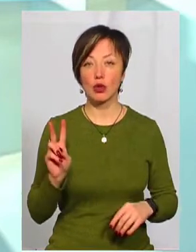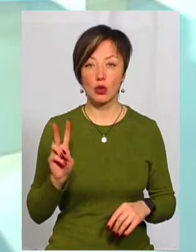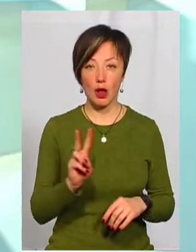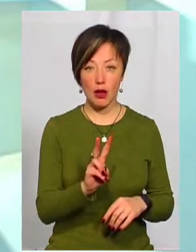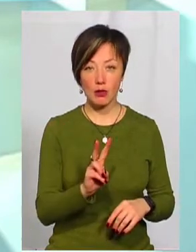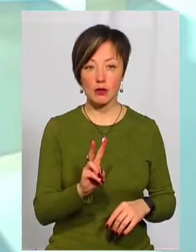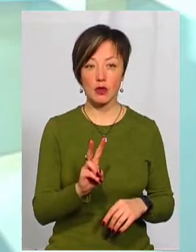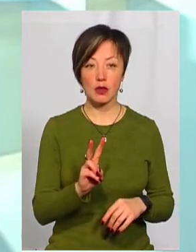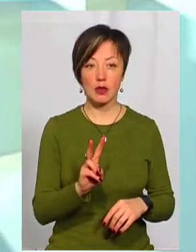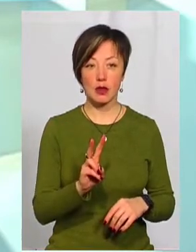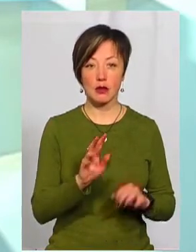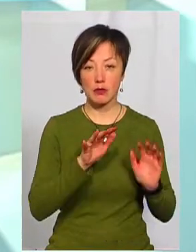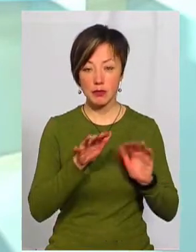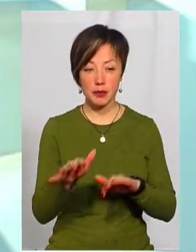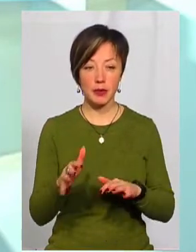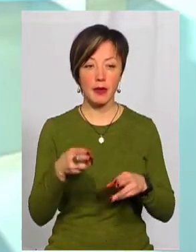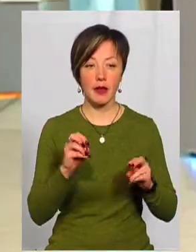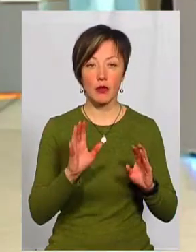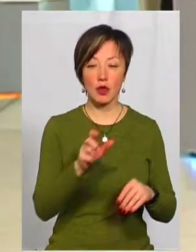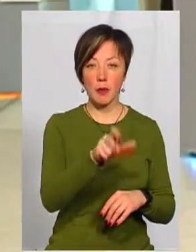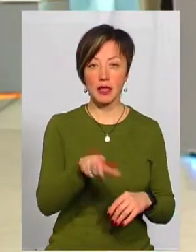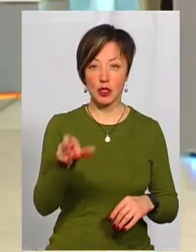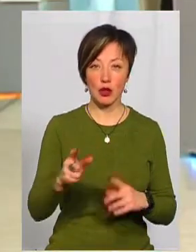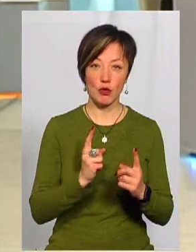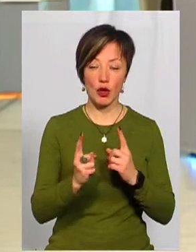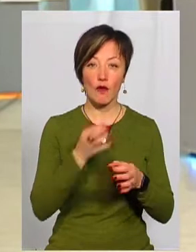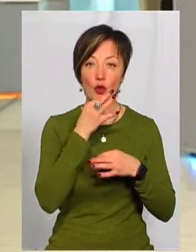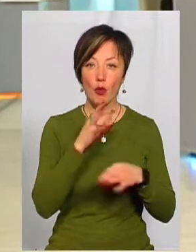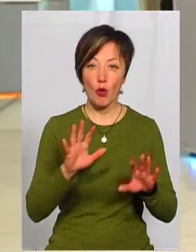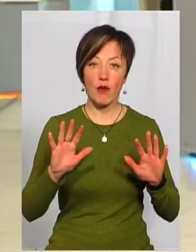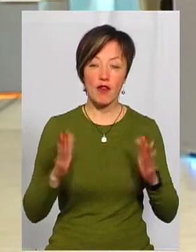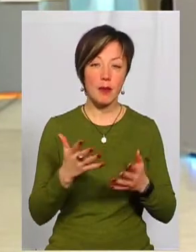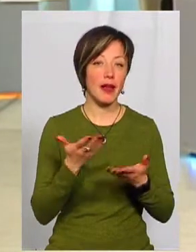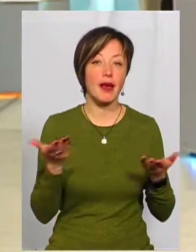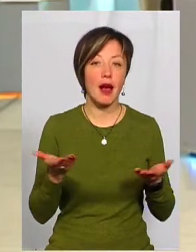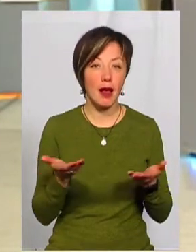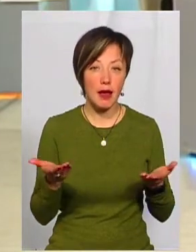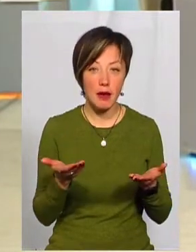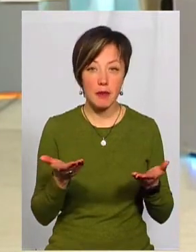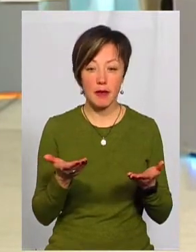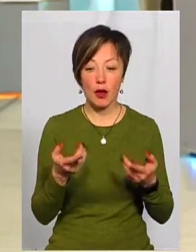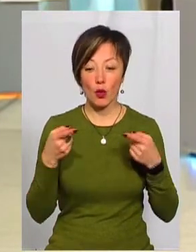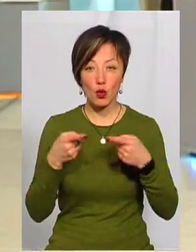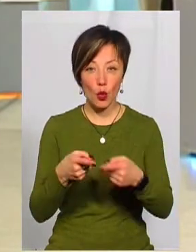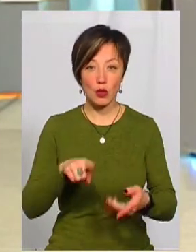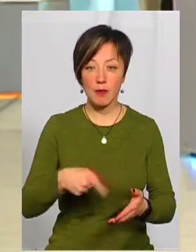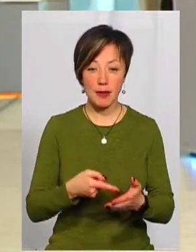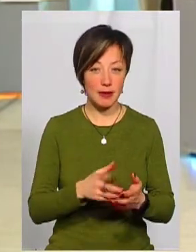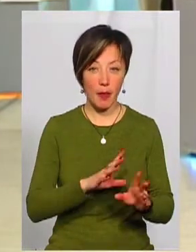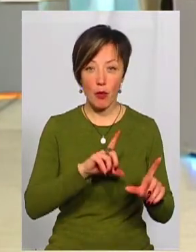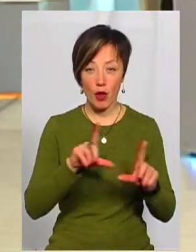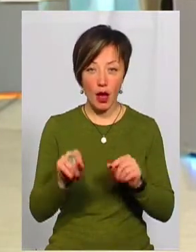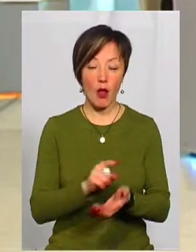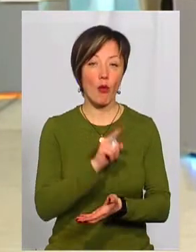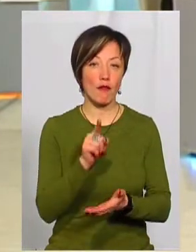тролейбуси ринуть туди, де буде великий пасажиропотік, і в будь-якому випадку, в який би кінець міста ми не поїхали,